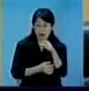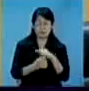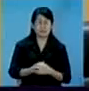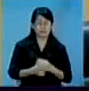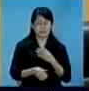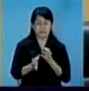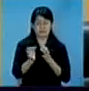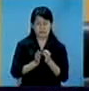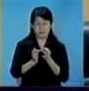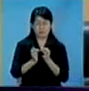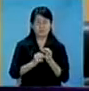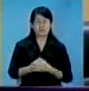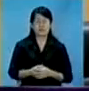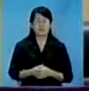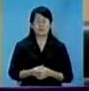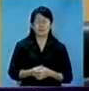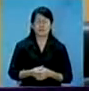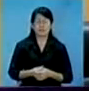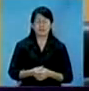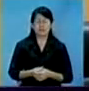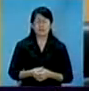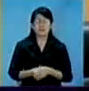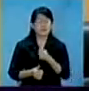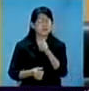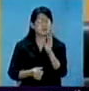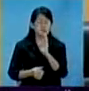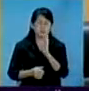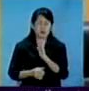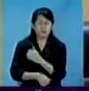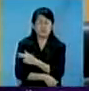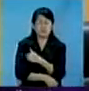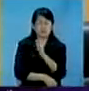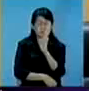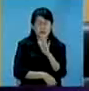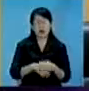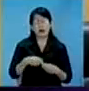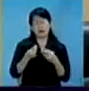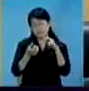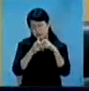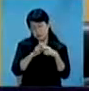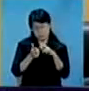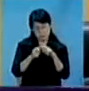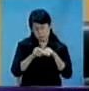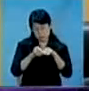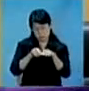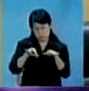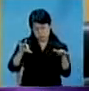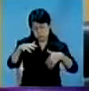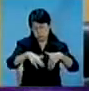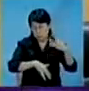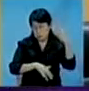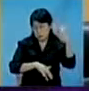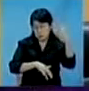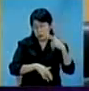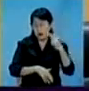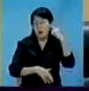มเรียนครับอย่าได้พยายามที่จะสร้างสถานการณ์ความรู้สึกที่ผิดๆเลยครับ